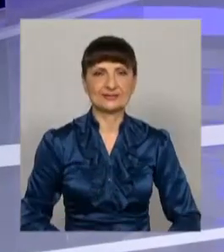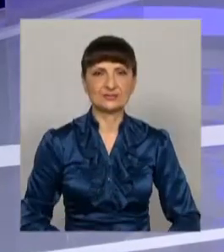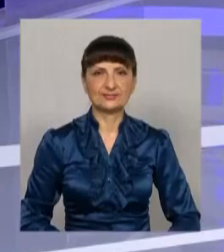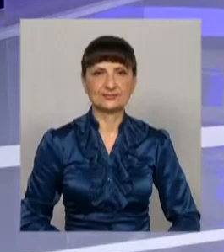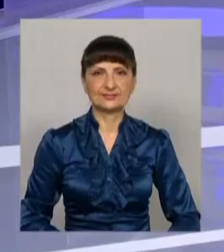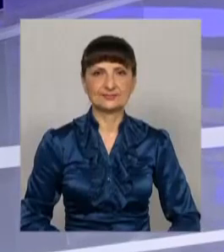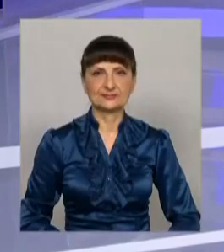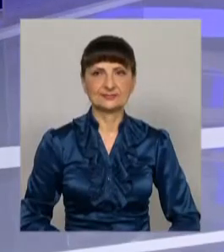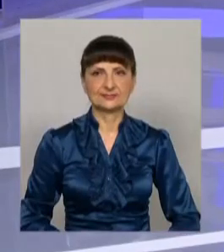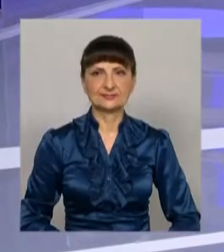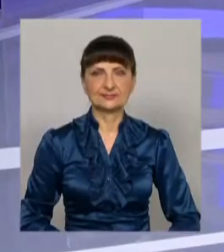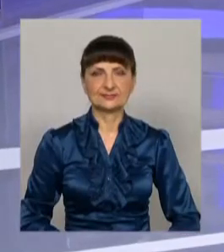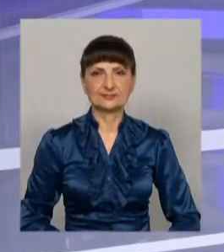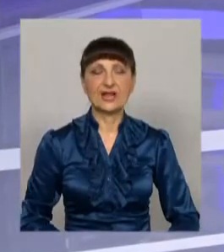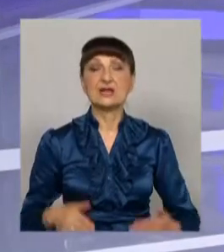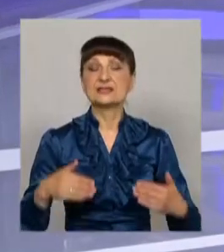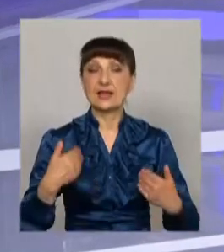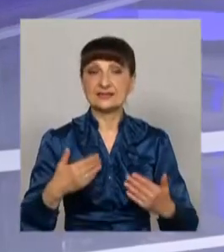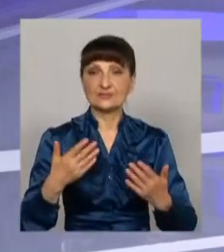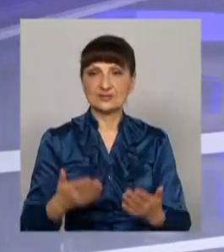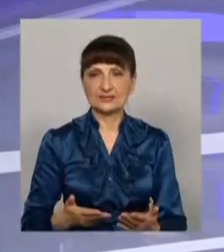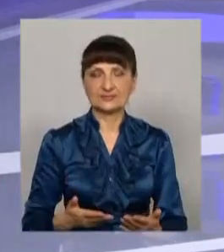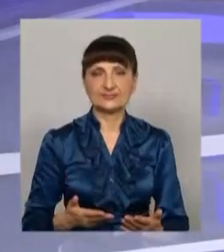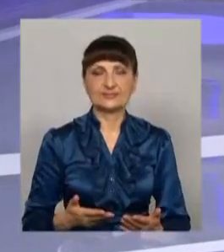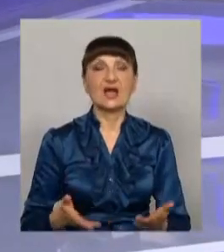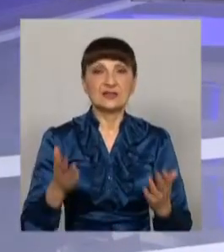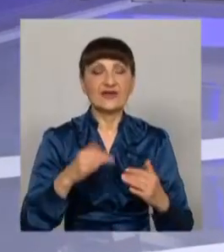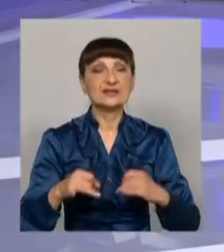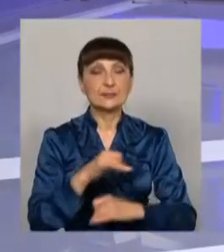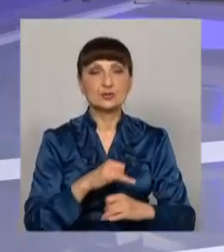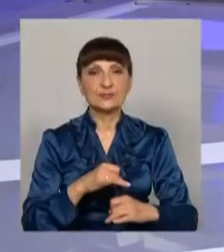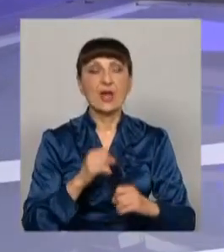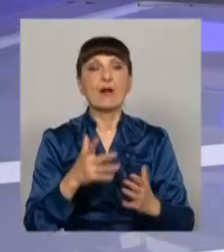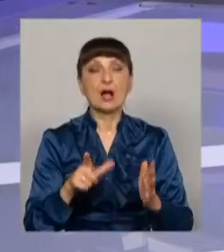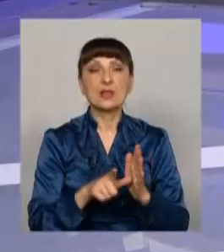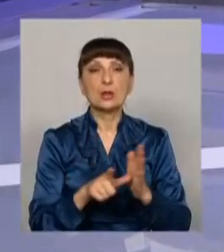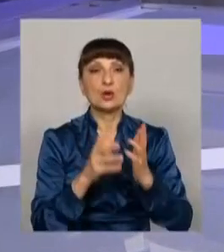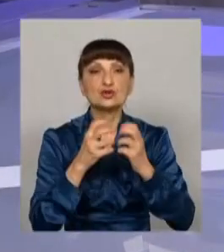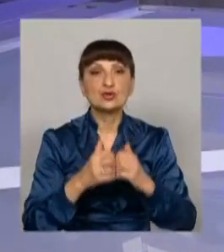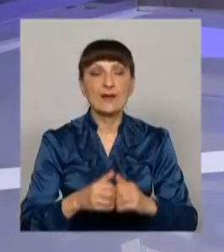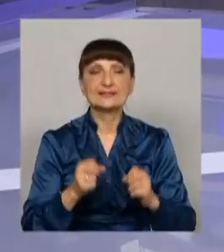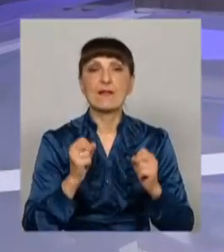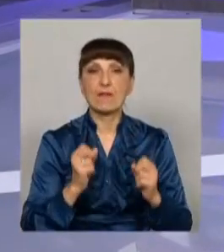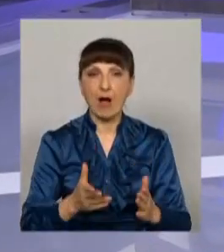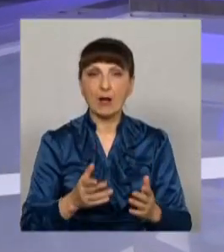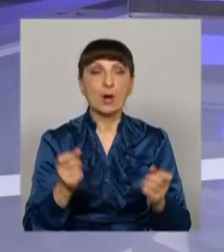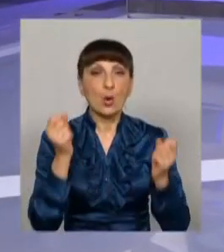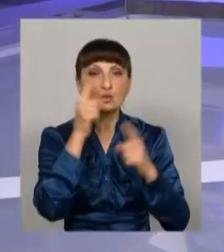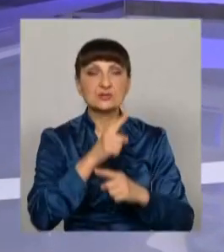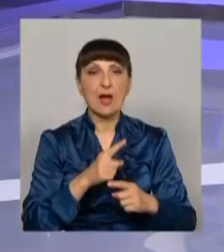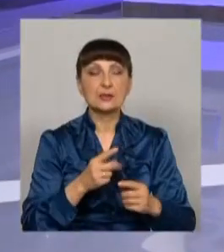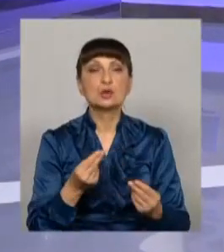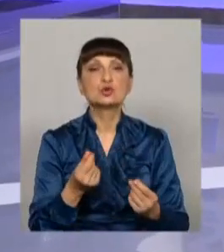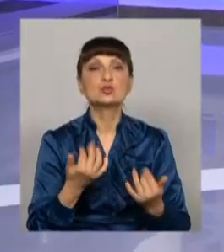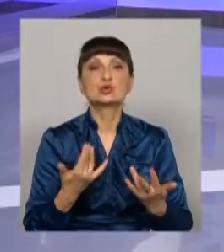Джандарбекову. Алмаз Рустембекович, здравствуйте. Здравствуйте. Давайте разберемся, как исчисляется налог на транспорт и как узнать, собственно говоря,